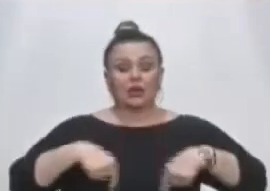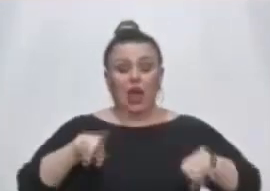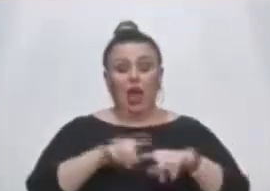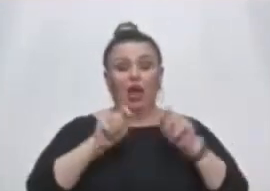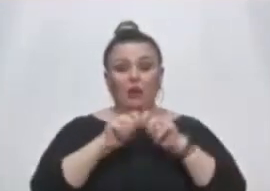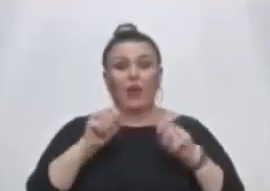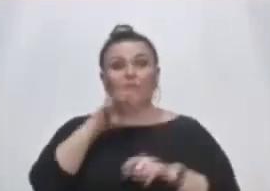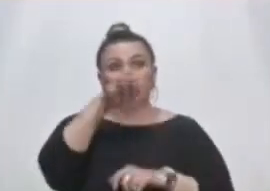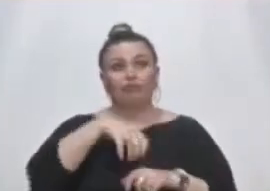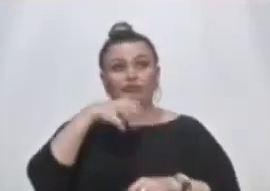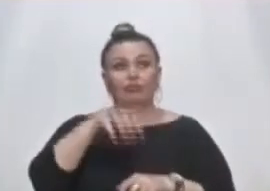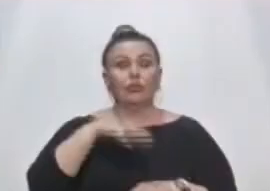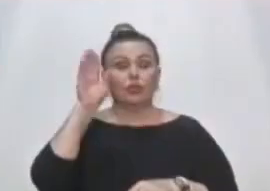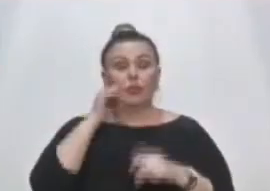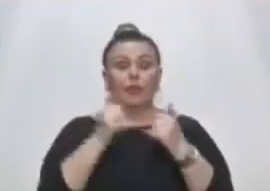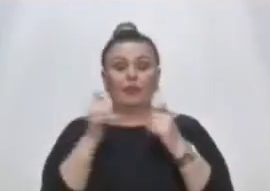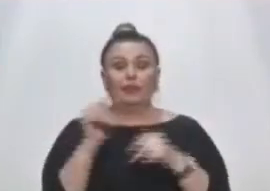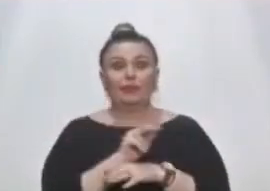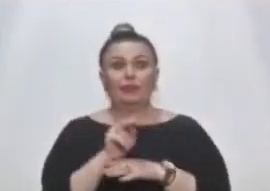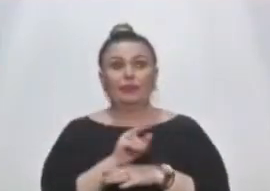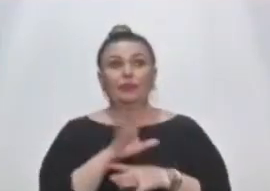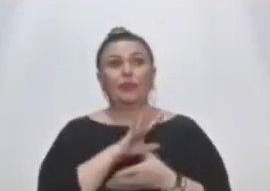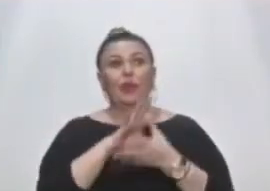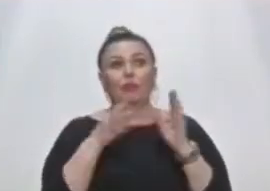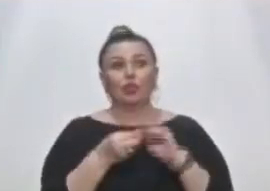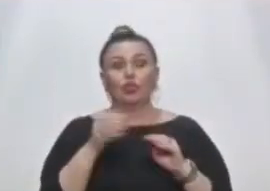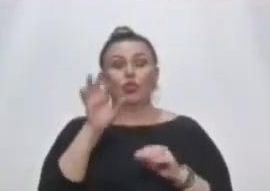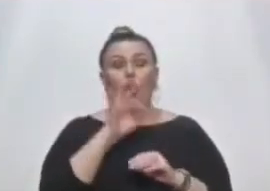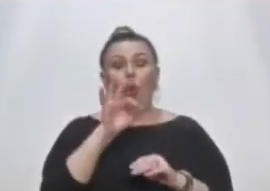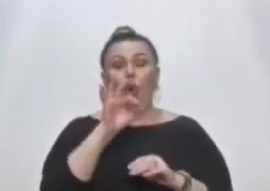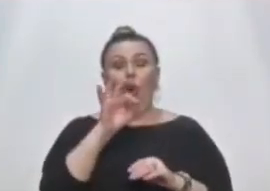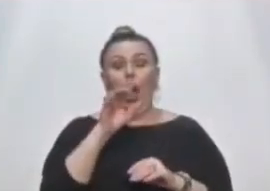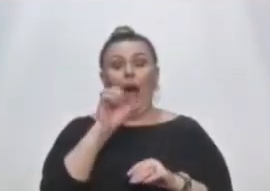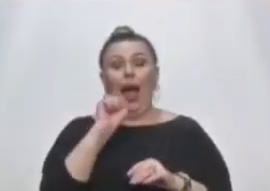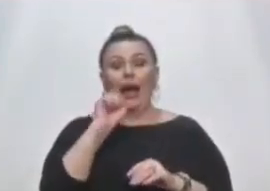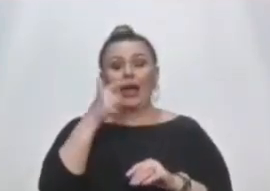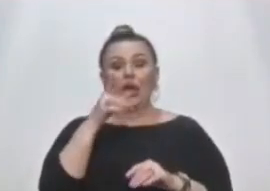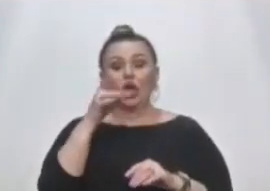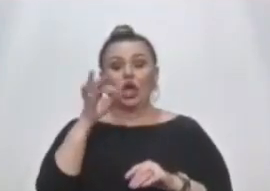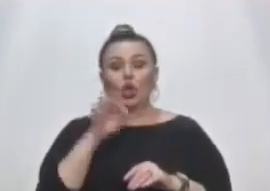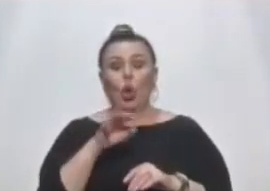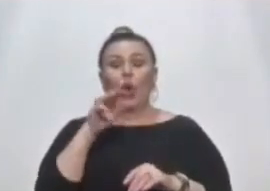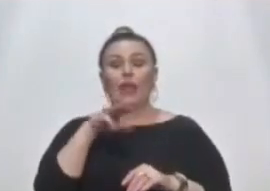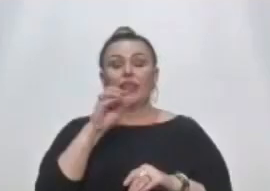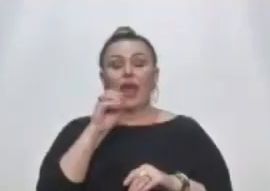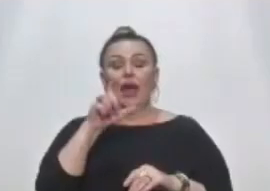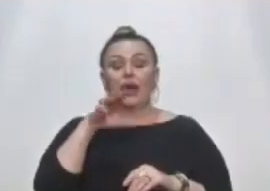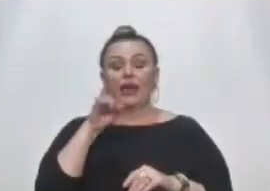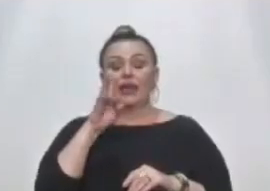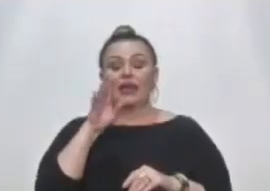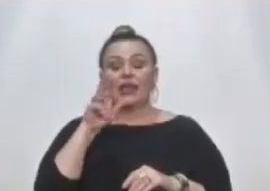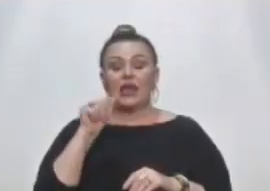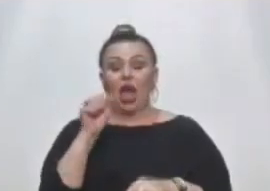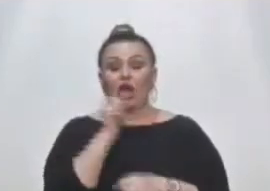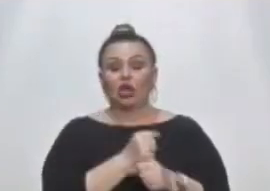həyata keçirilir. Su xətti çəkildi. Bütün aqrotexniki qaydalara riayət edərək bu meşə sahəsi